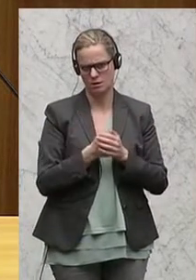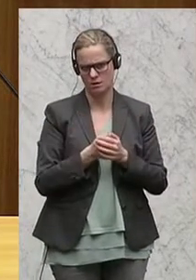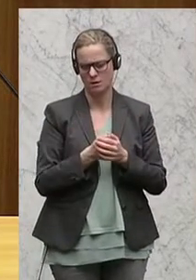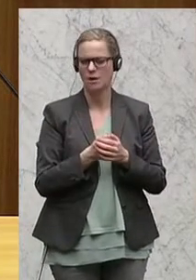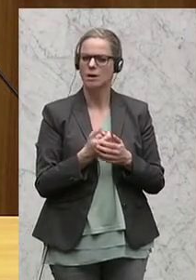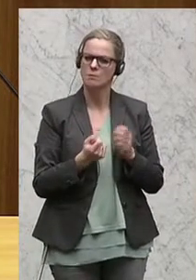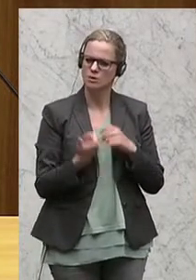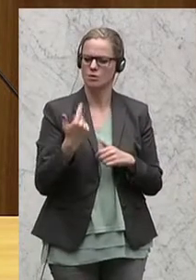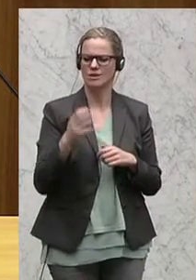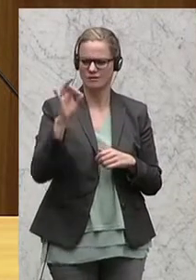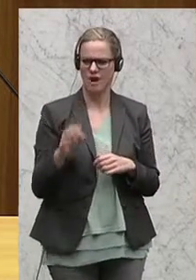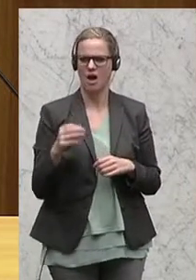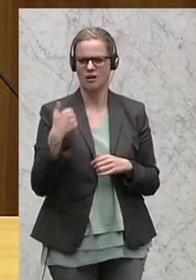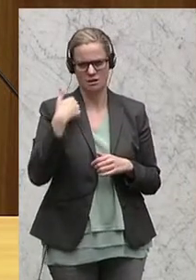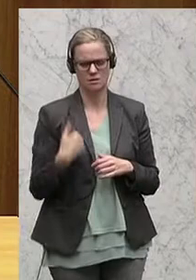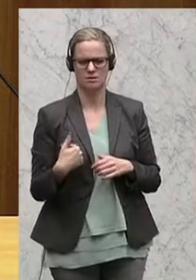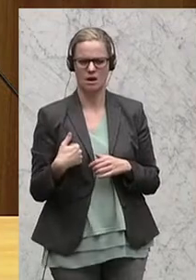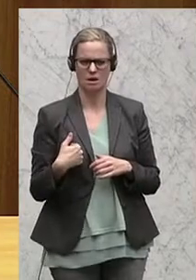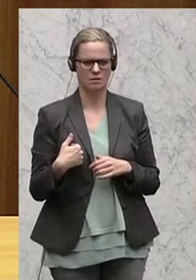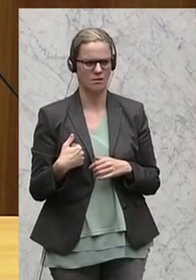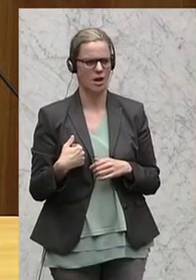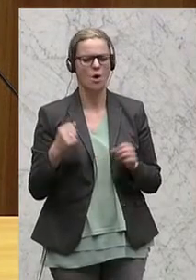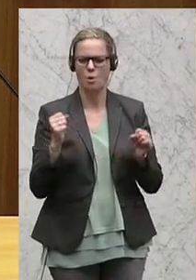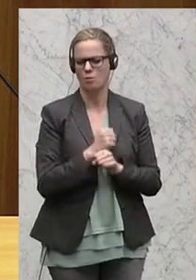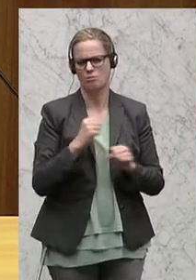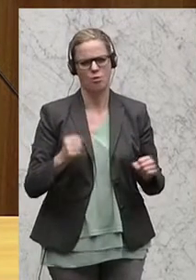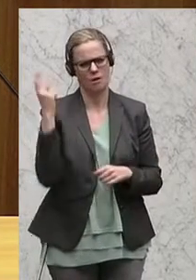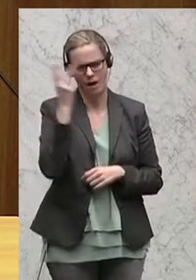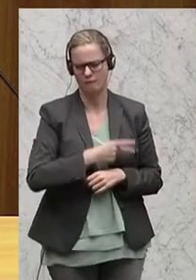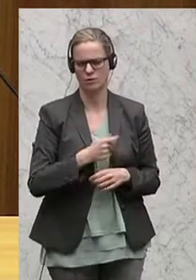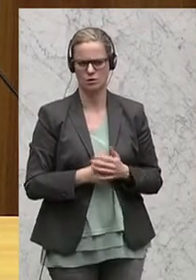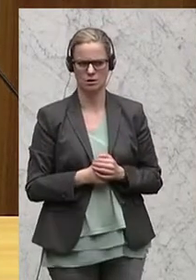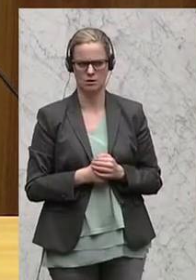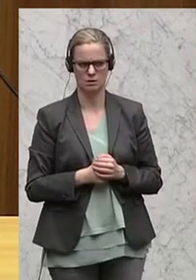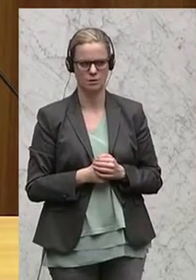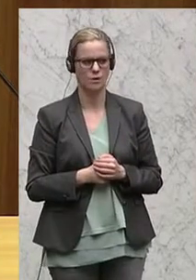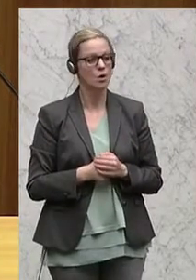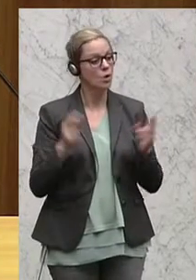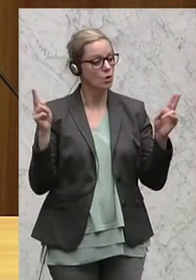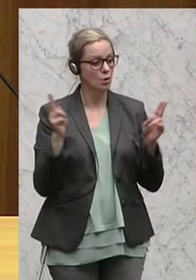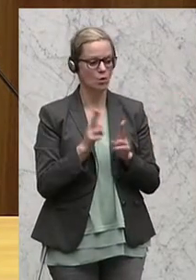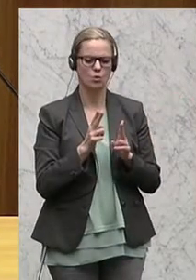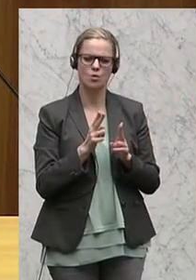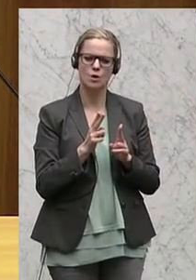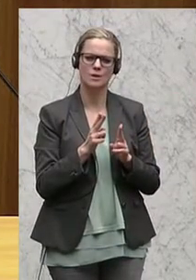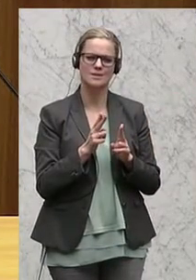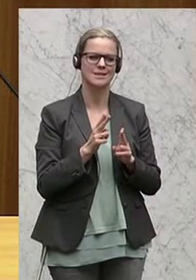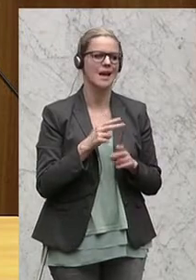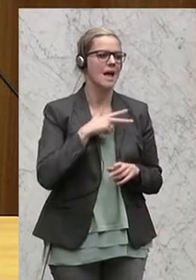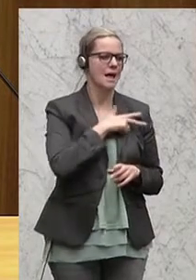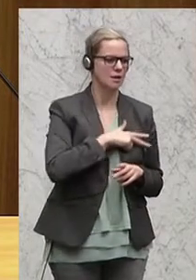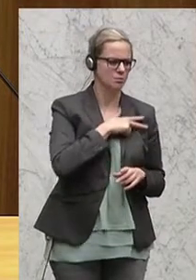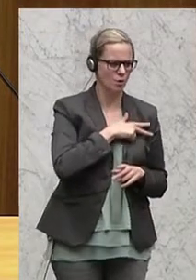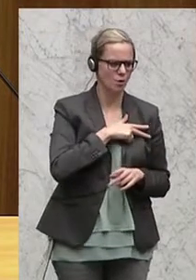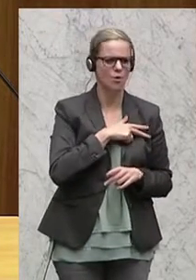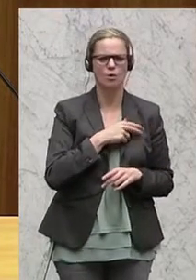der Freiheitlichen keinesfalls eine Zustimmung geben kann. Kurz ein Wort noch zum Verhalten der SPÖ und Bundeskanzler Kern.